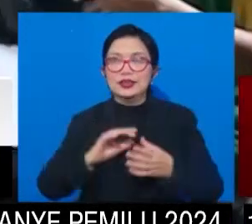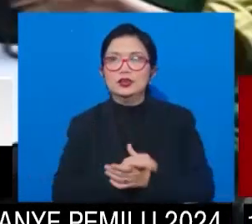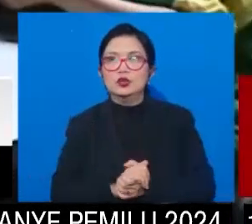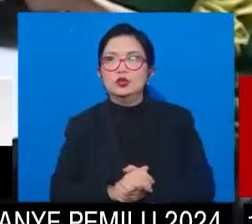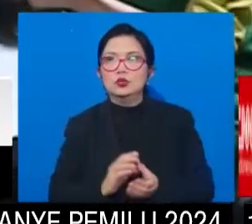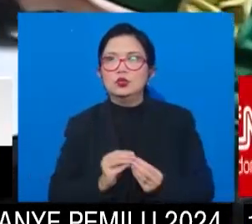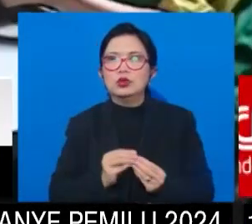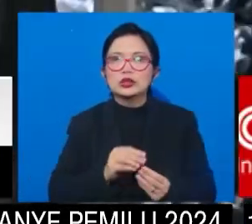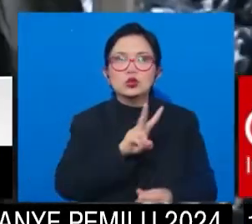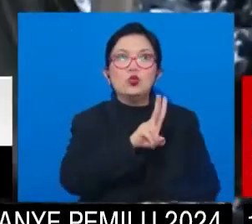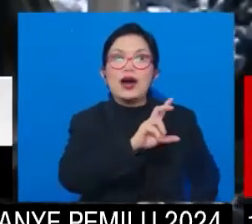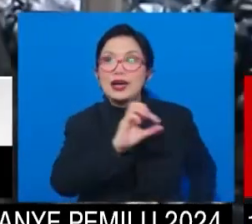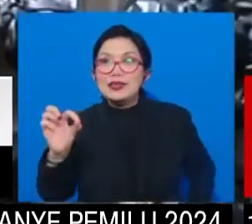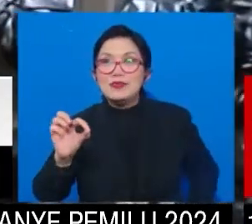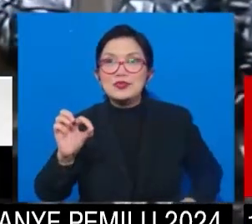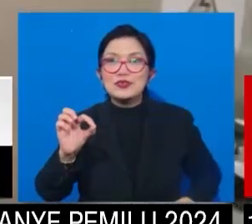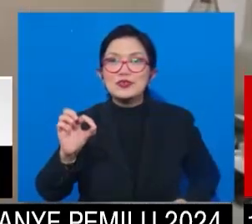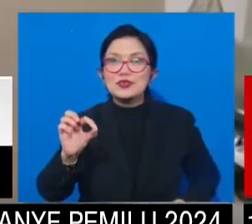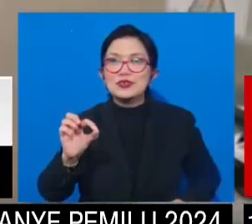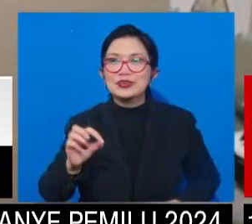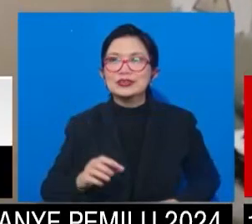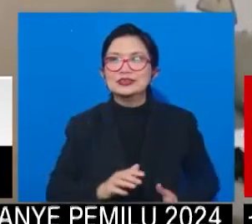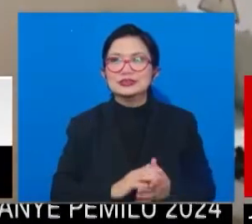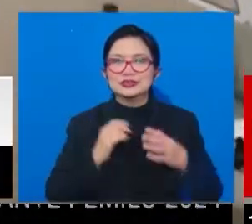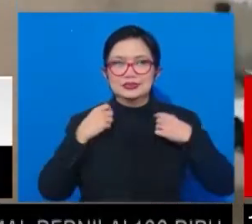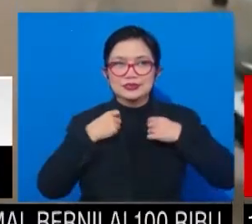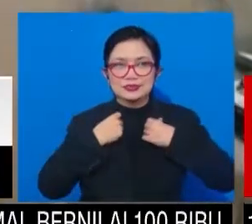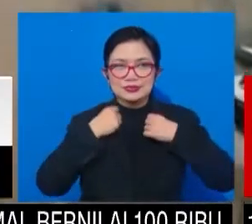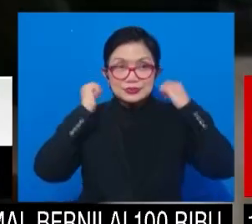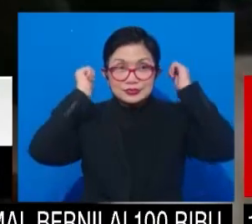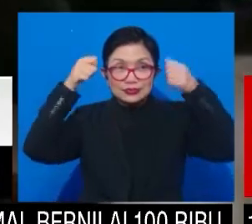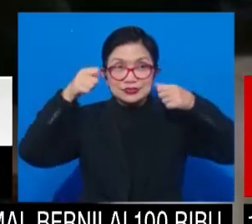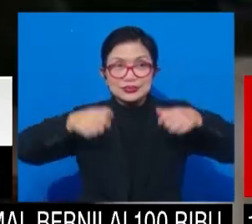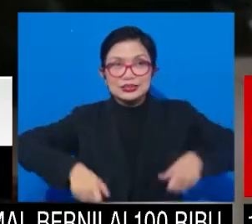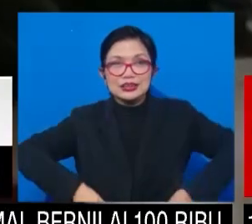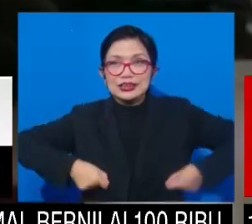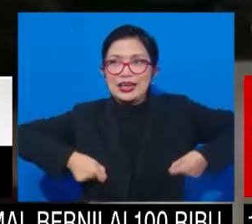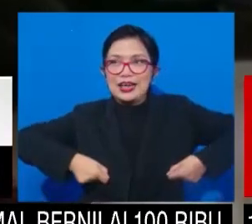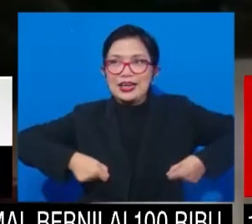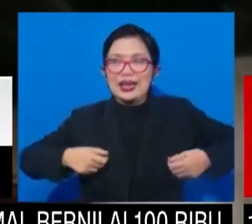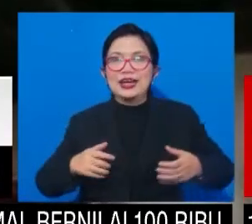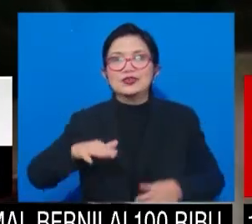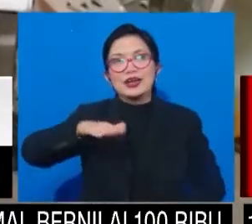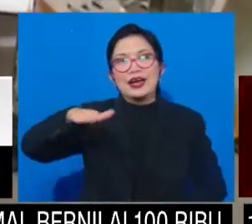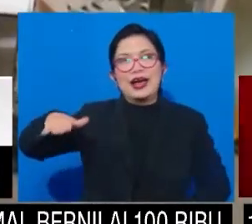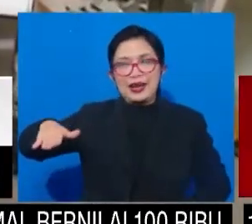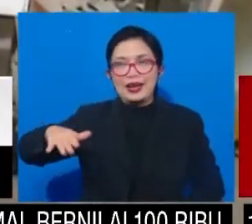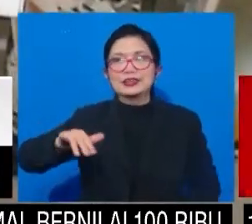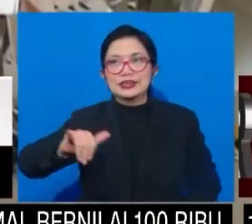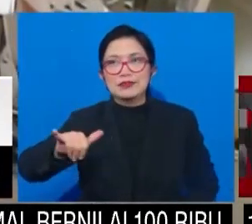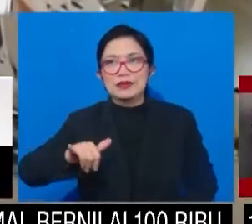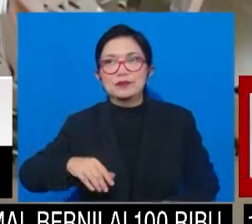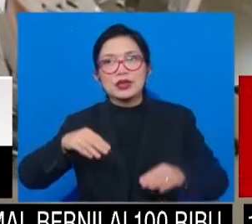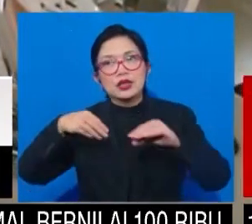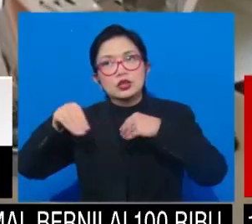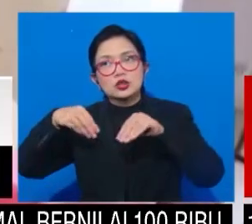sekitar 2.000 jas hujan berbagai jenis, mulai dari ponco, setelan baju celana, hingga jas untuk anak-anak. Heri menjual jas